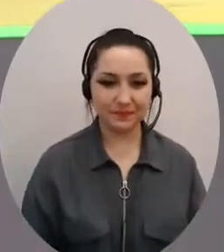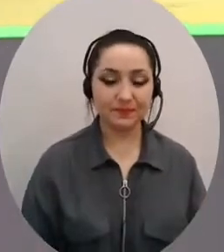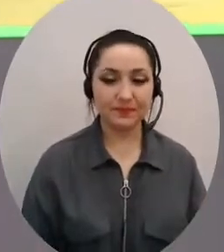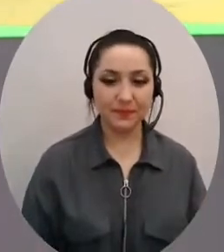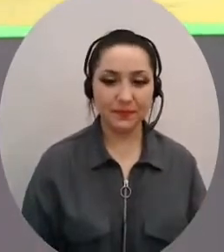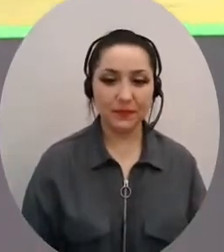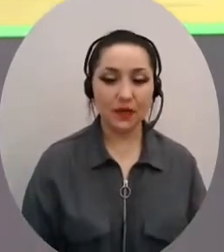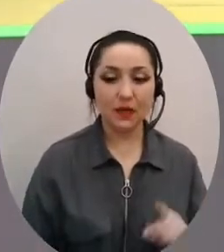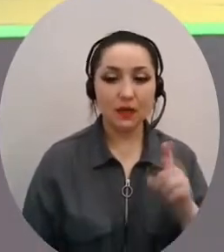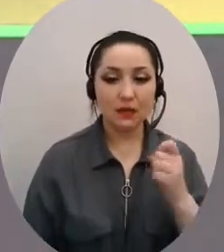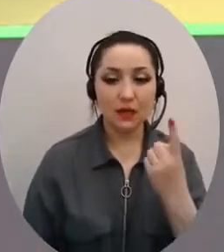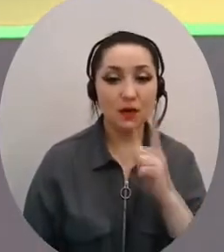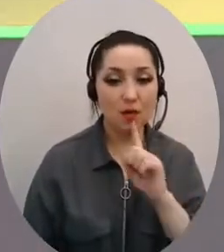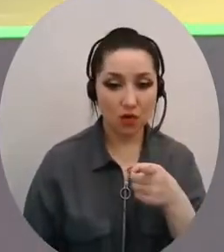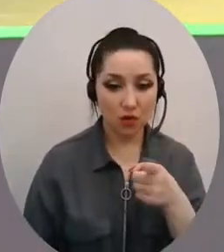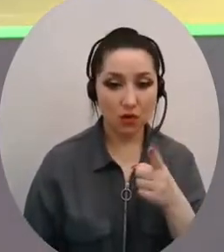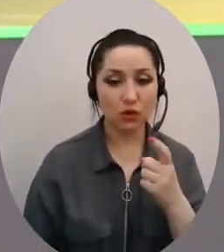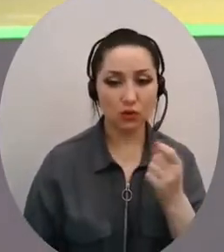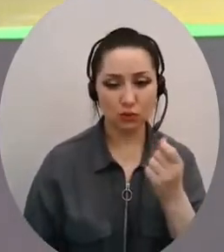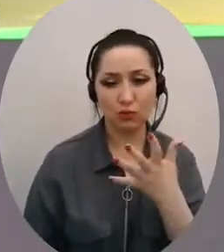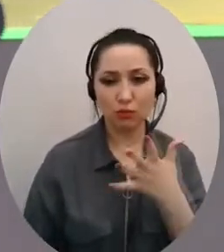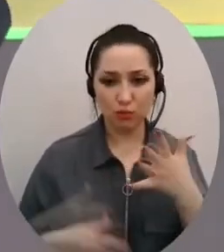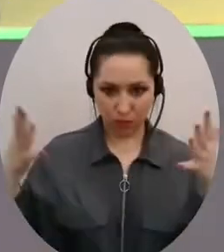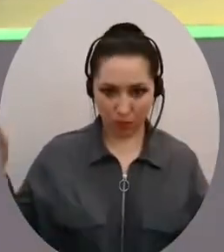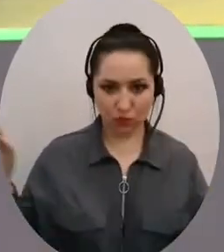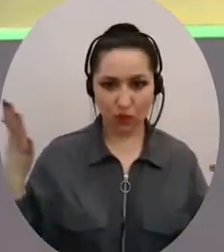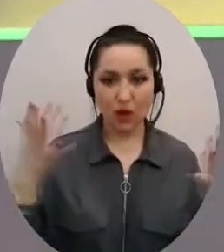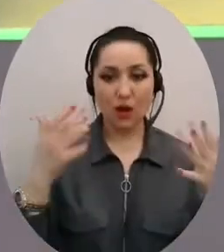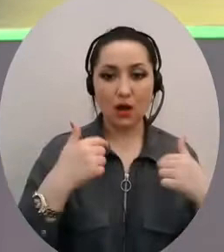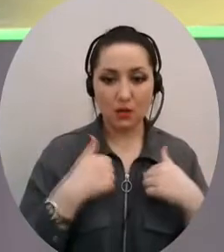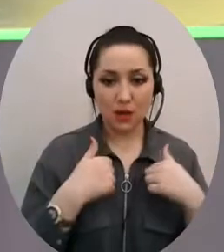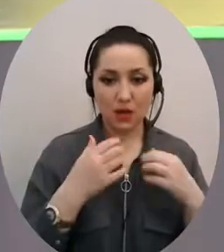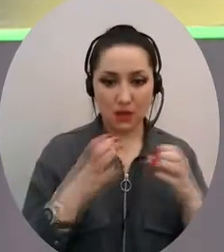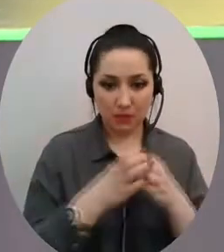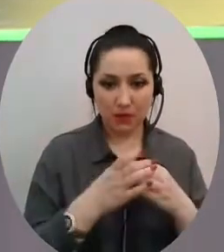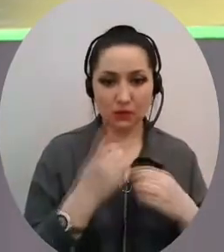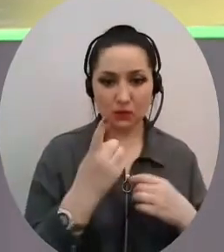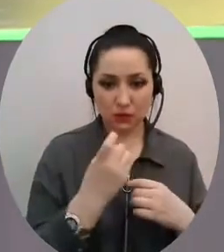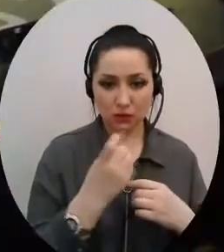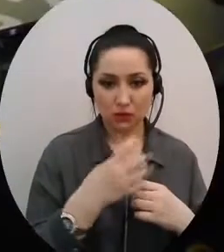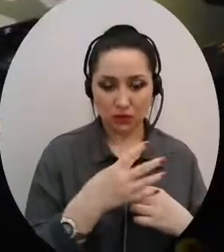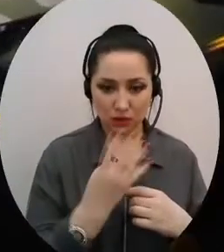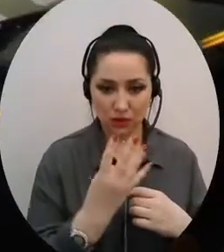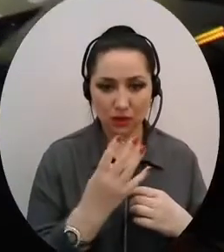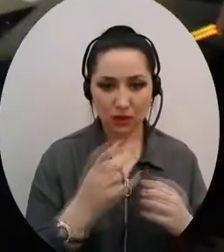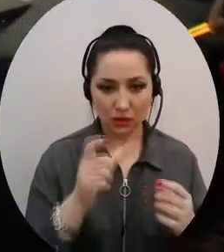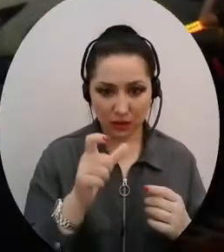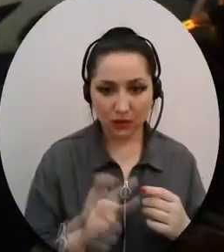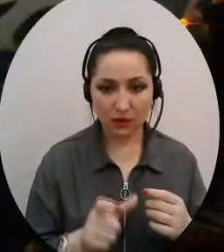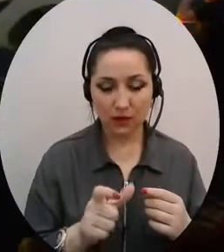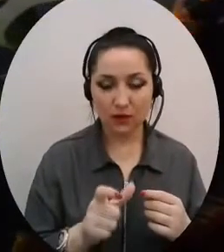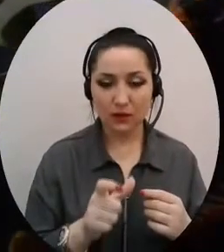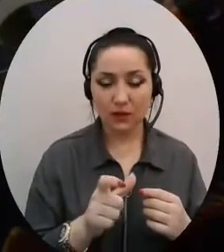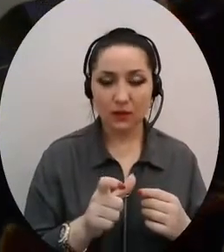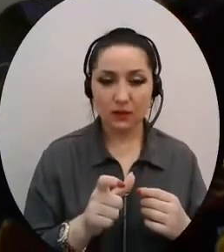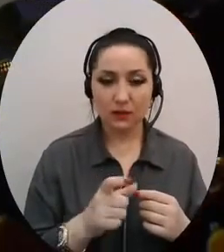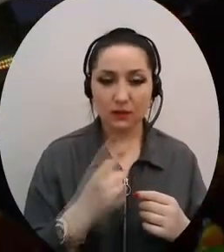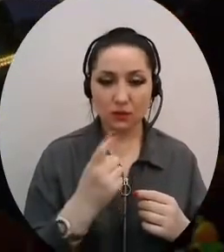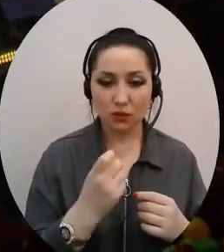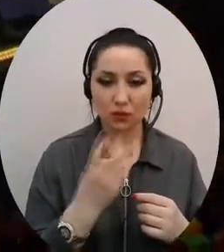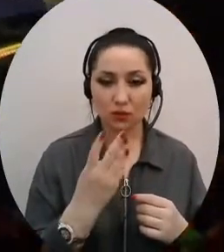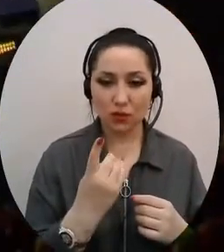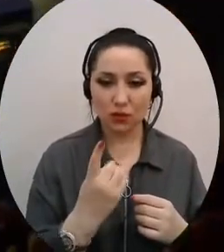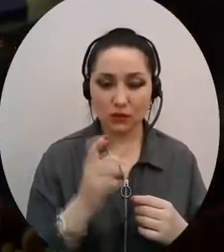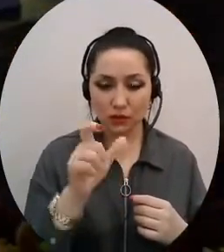За один год и чуть больше в моей команде сейчас 44 тысячи человек, и 41 человек